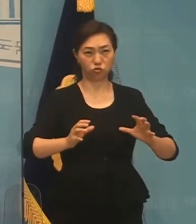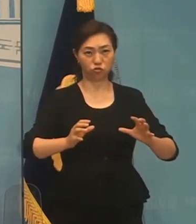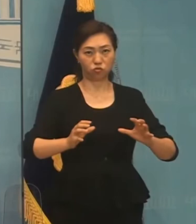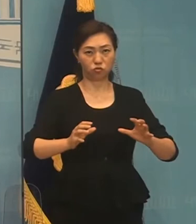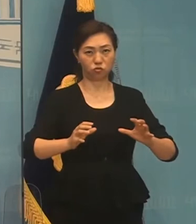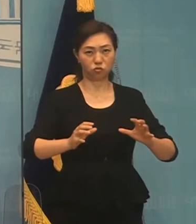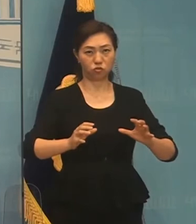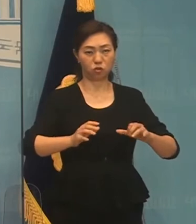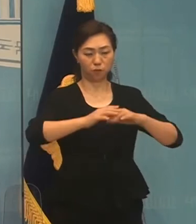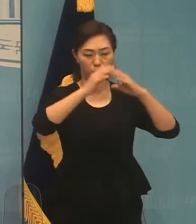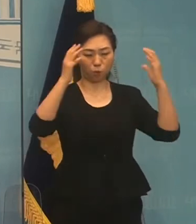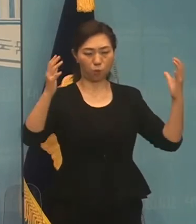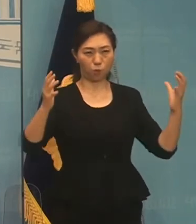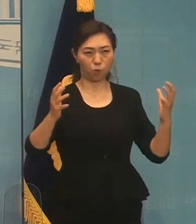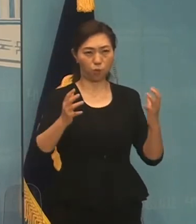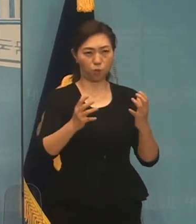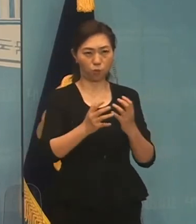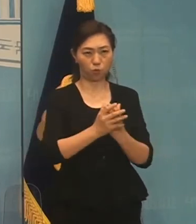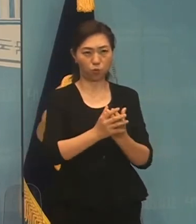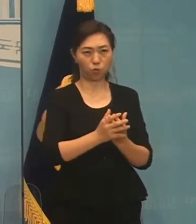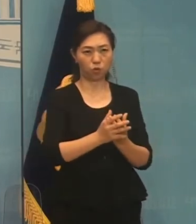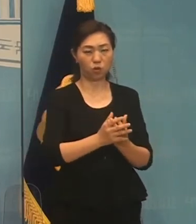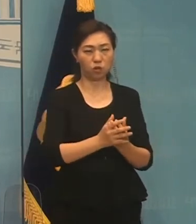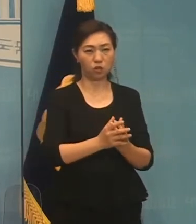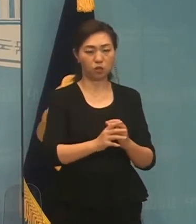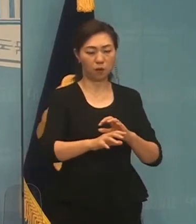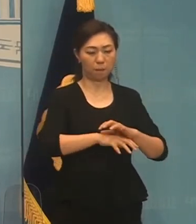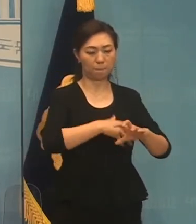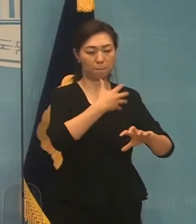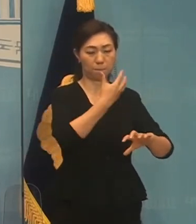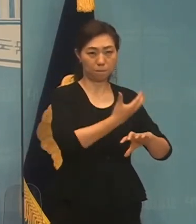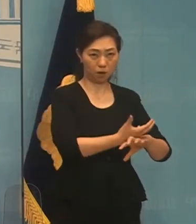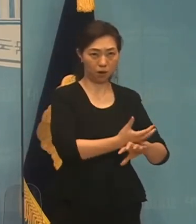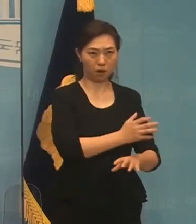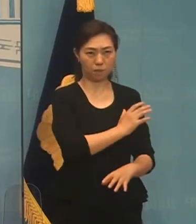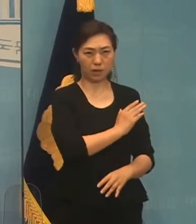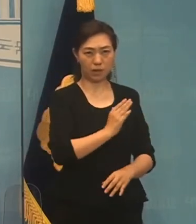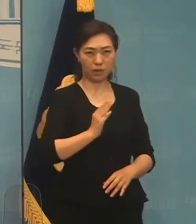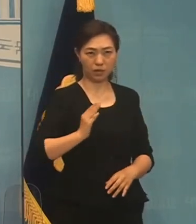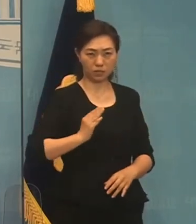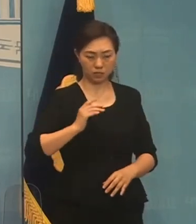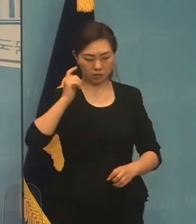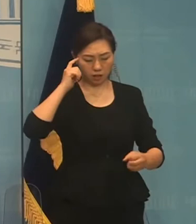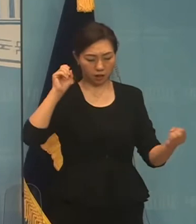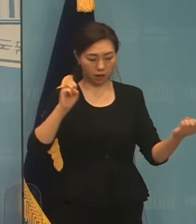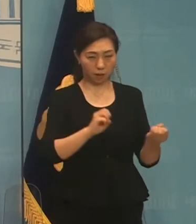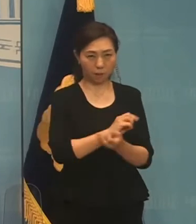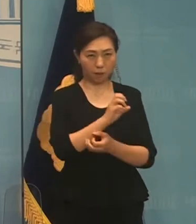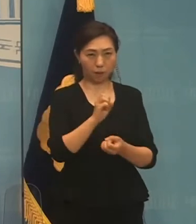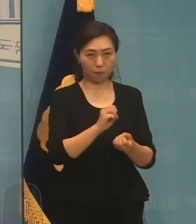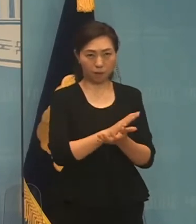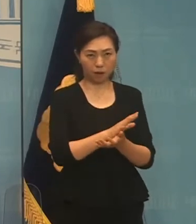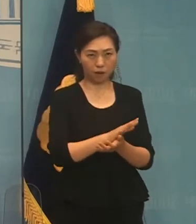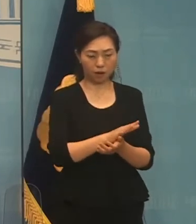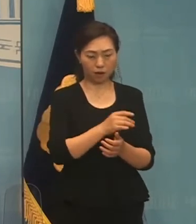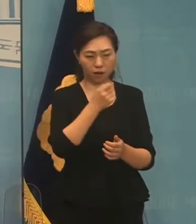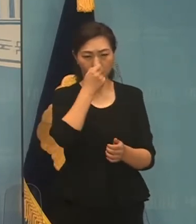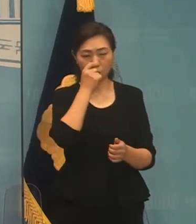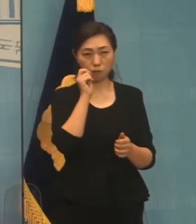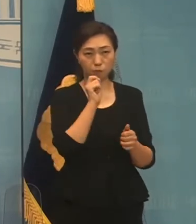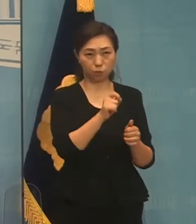전복 배신 혼란 모욕